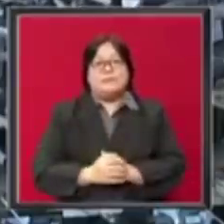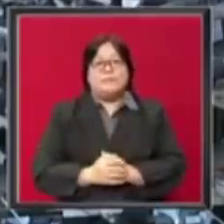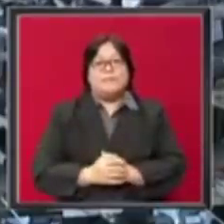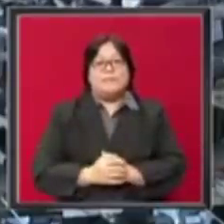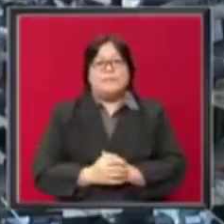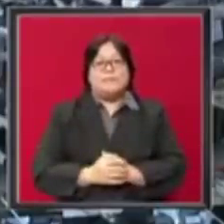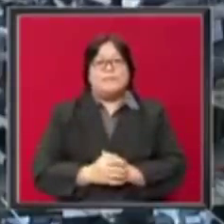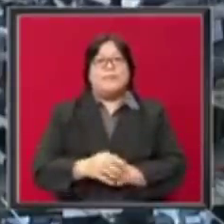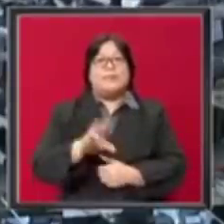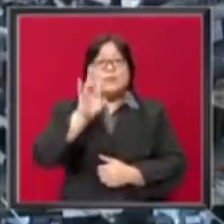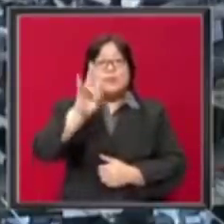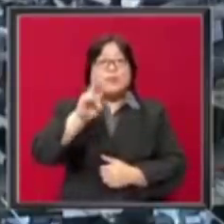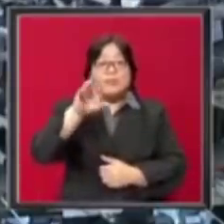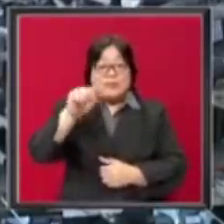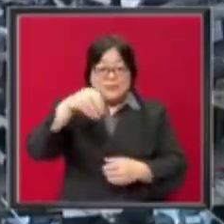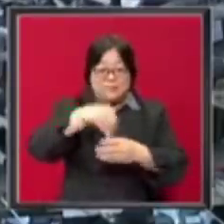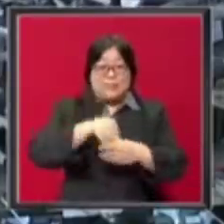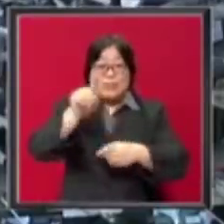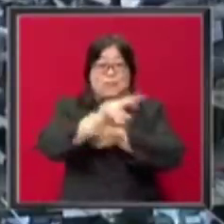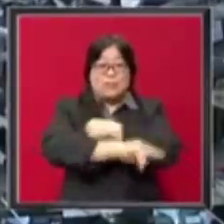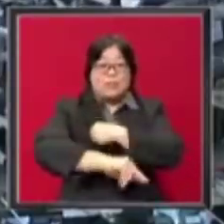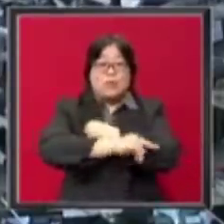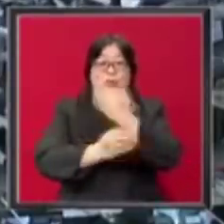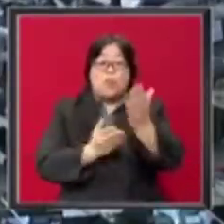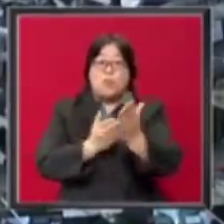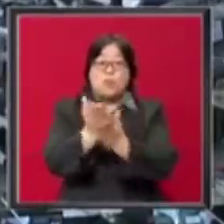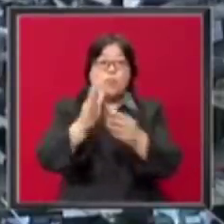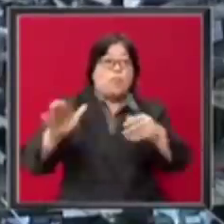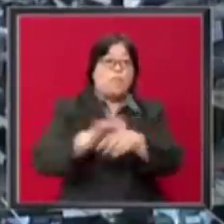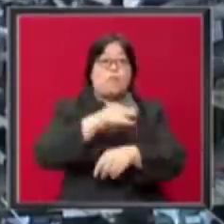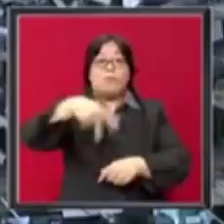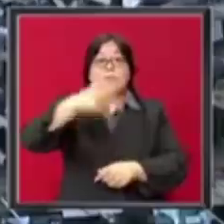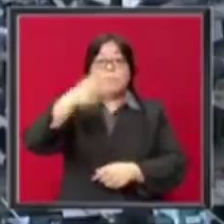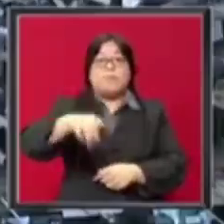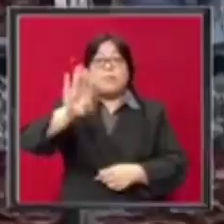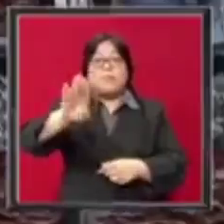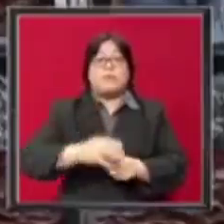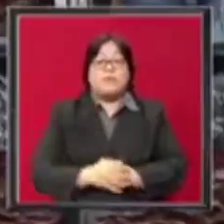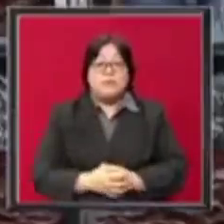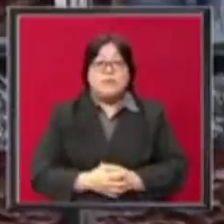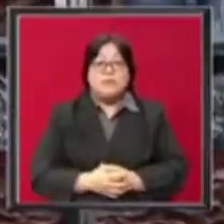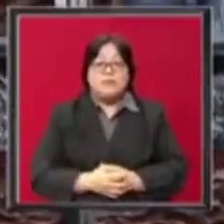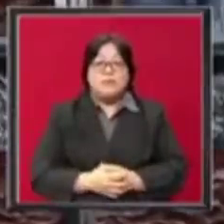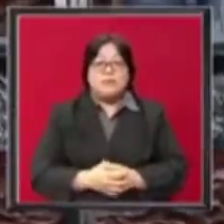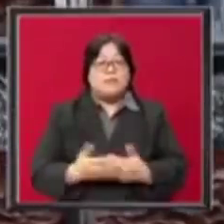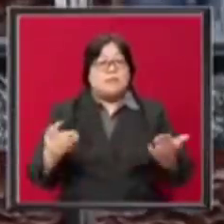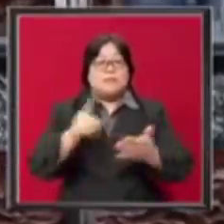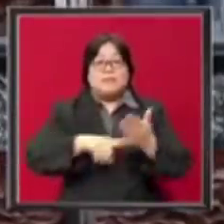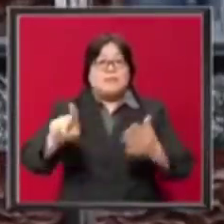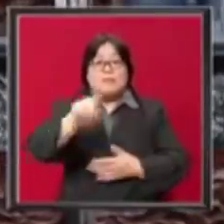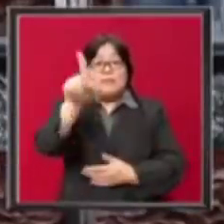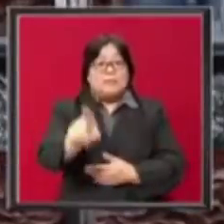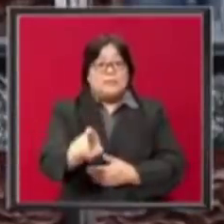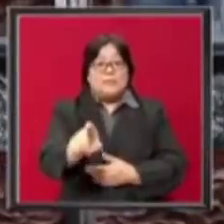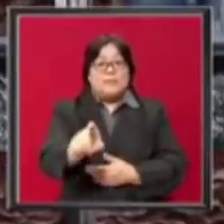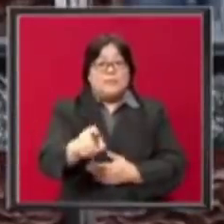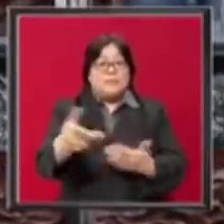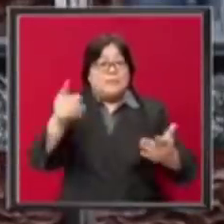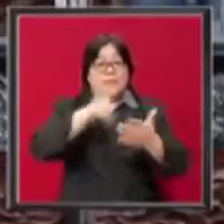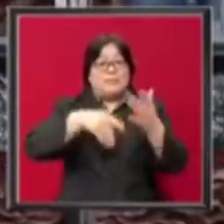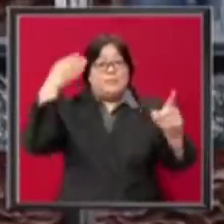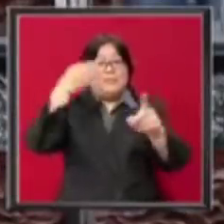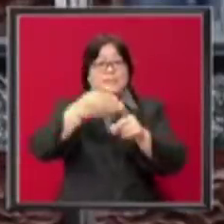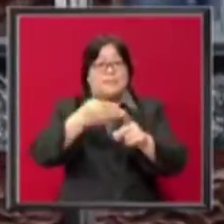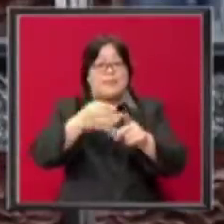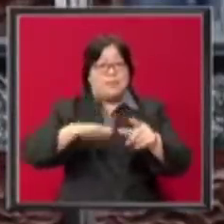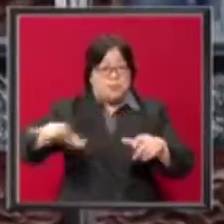Umpamanya 7 kes satu negeri terus PKPB, ya. Atau apakah nak ditekankan